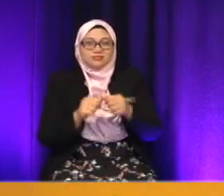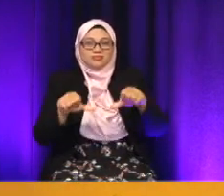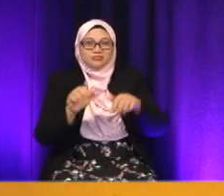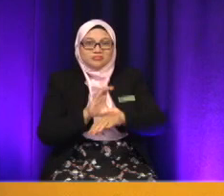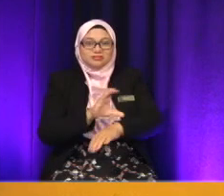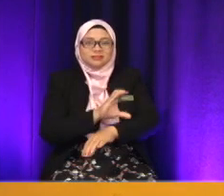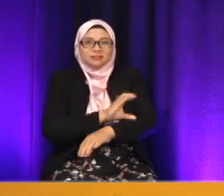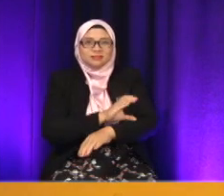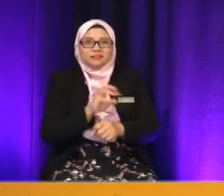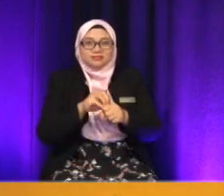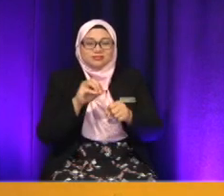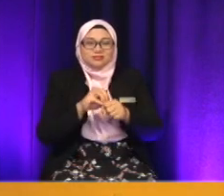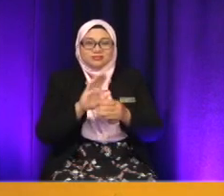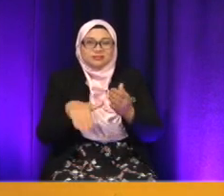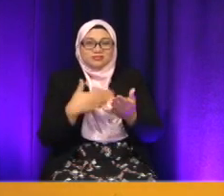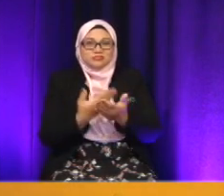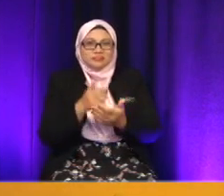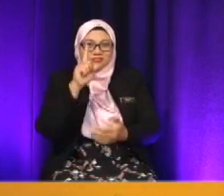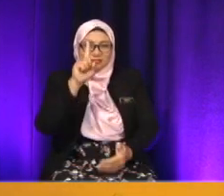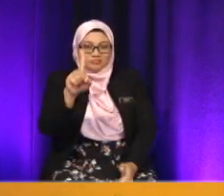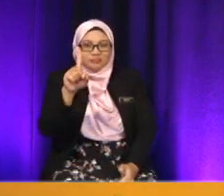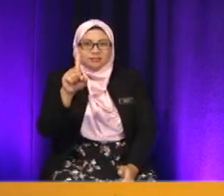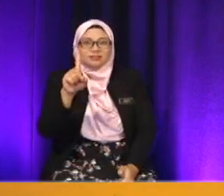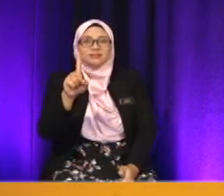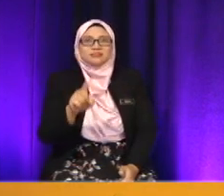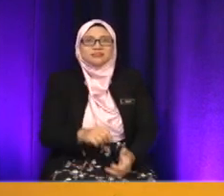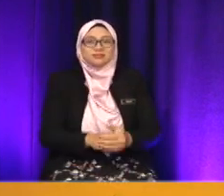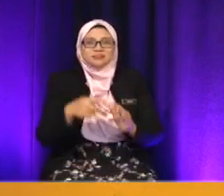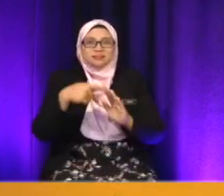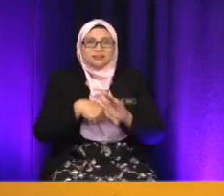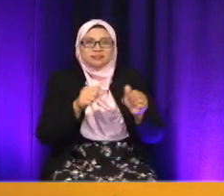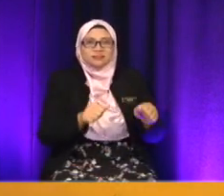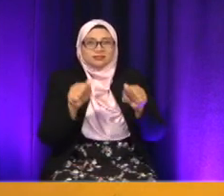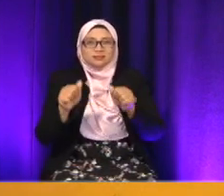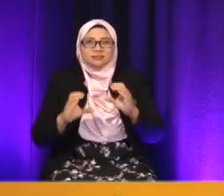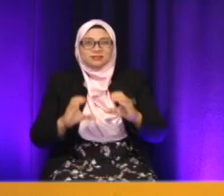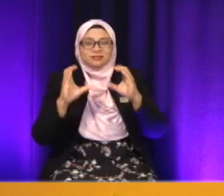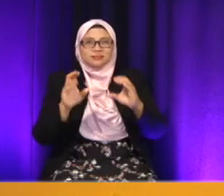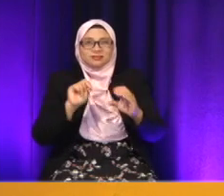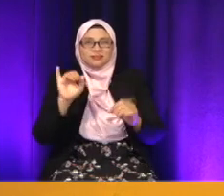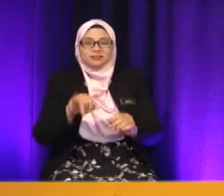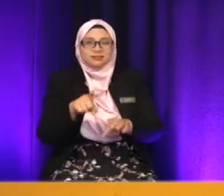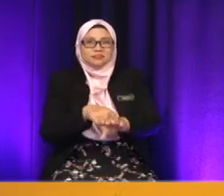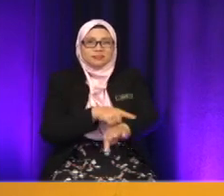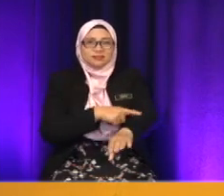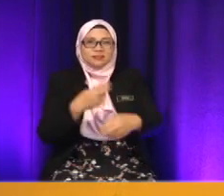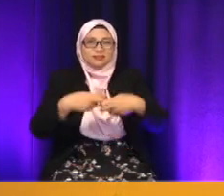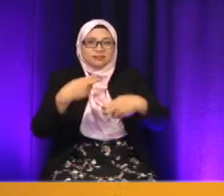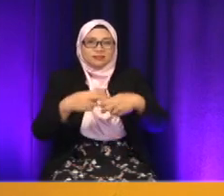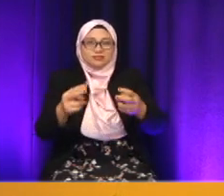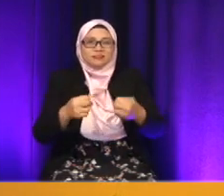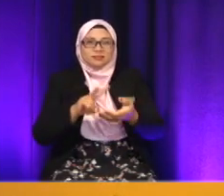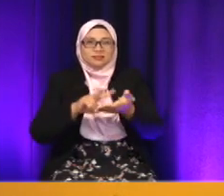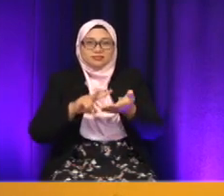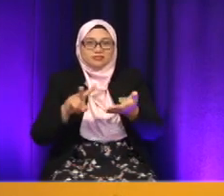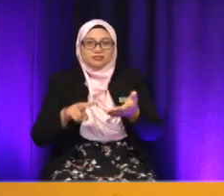yang panjang adalah sukar untuk kita kemas kini untuk kita baca jika